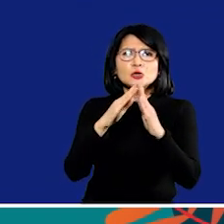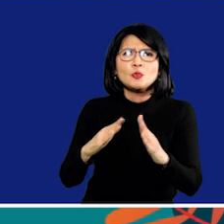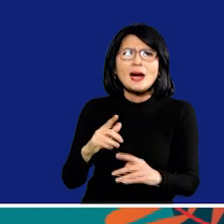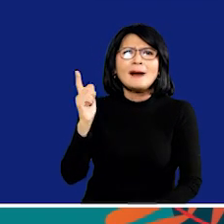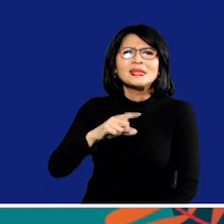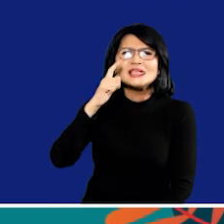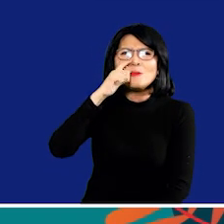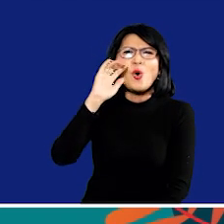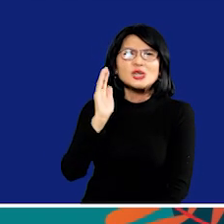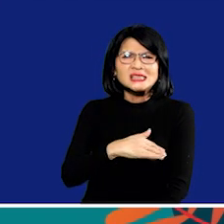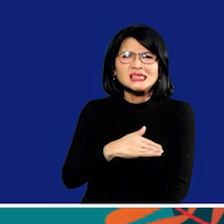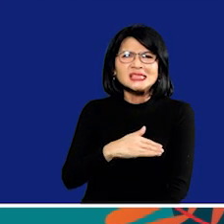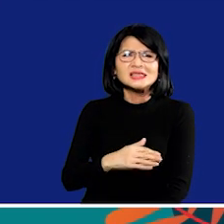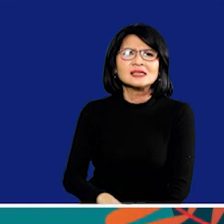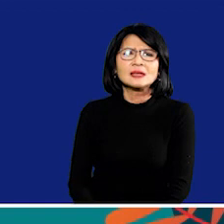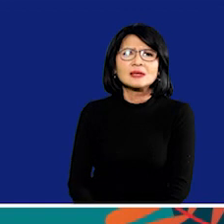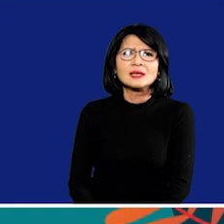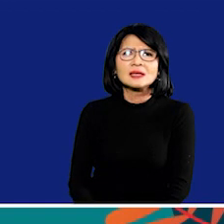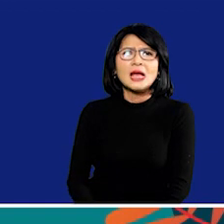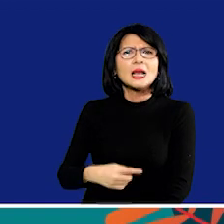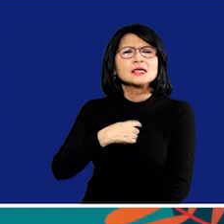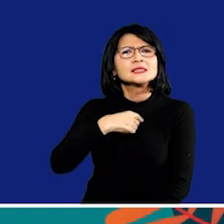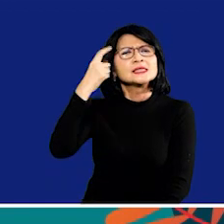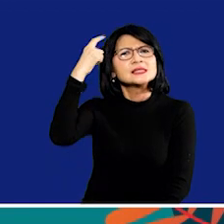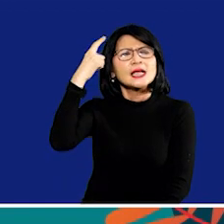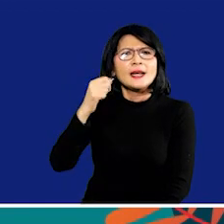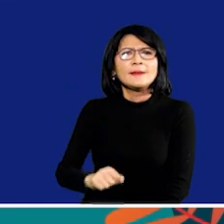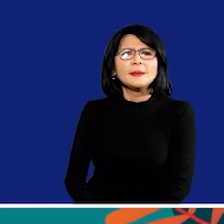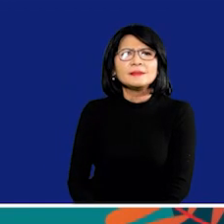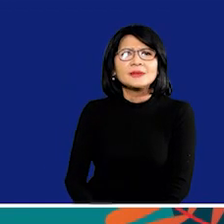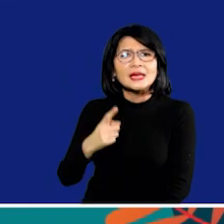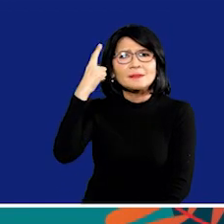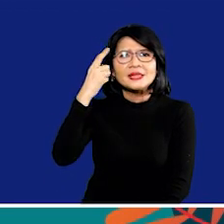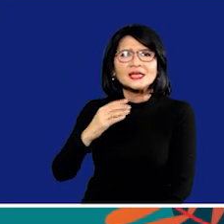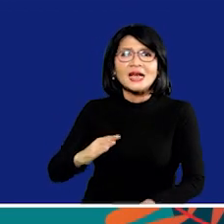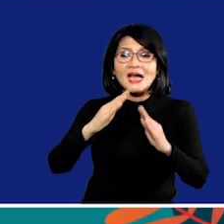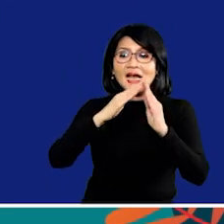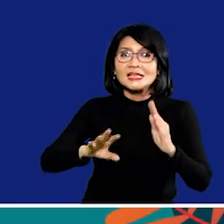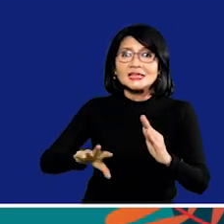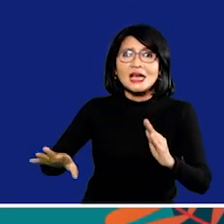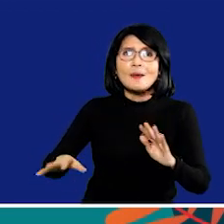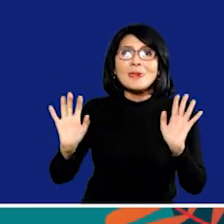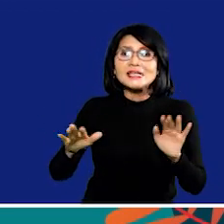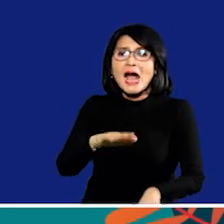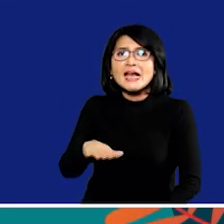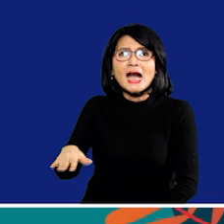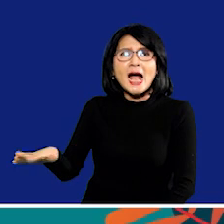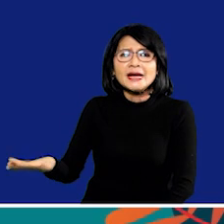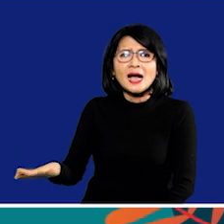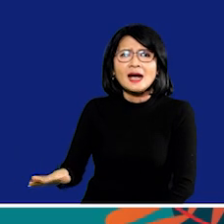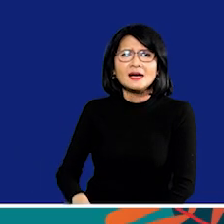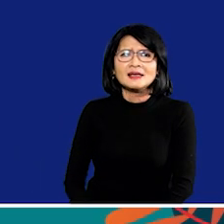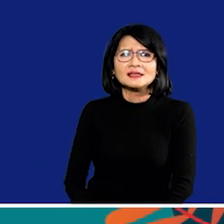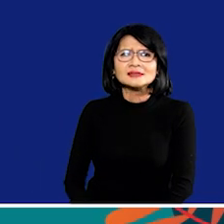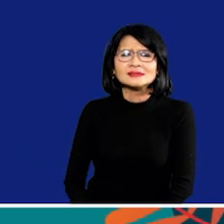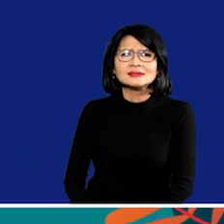nih pasti bosan banget kalau nggak ada kegiatan. Nah, kemudian saya lihat nih di tetangga saya itu banyak banget anak-anak kecil.